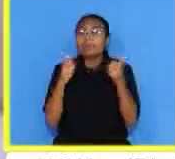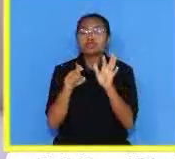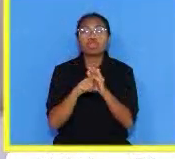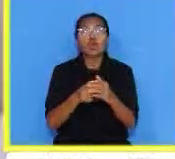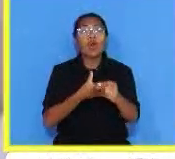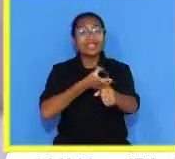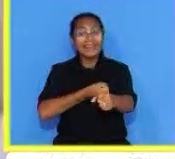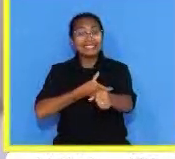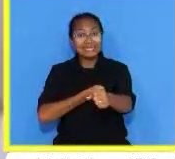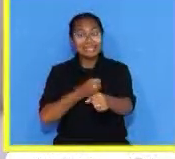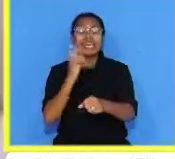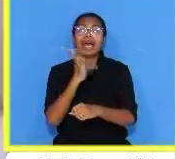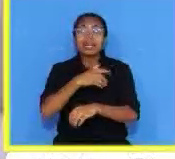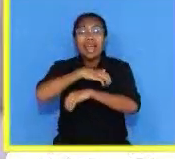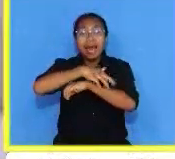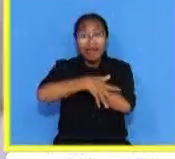darah tidak lebih dari